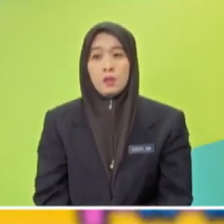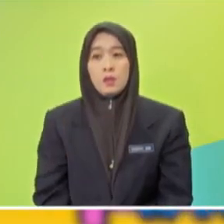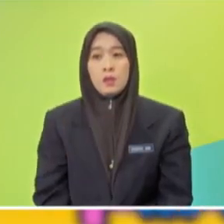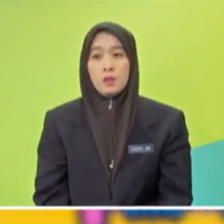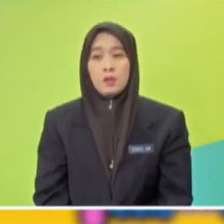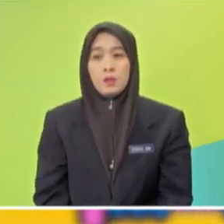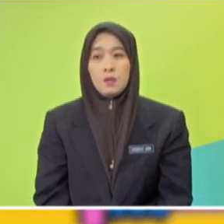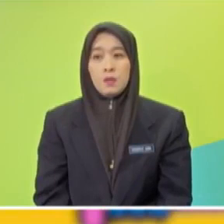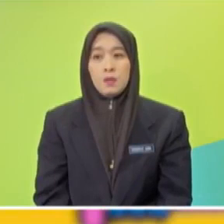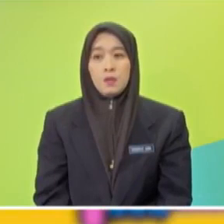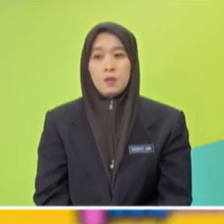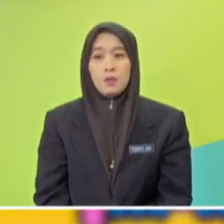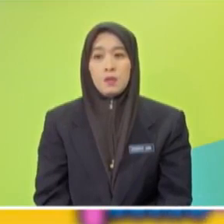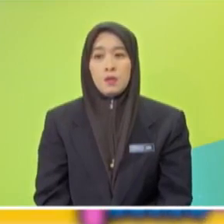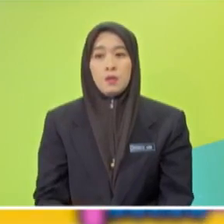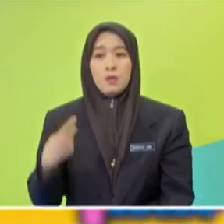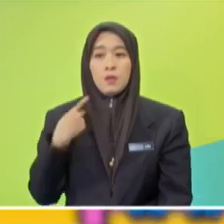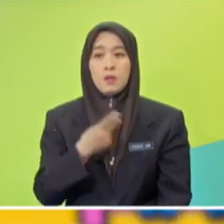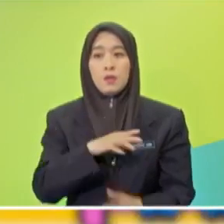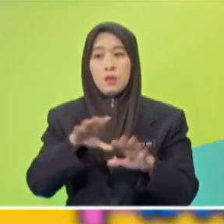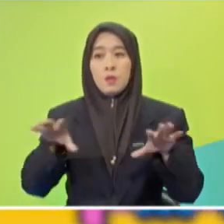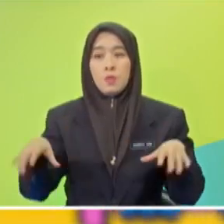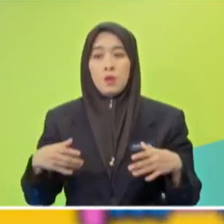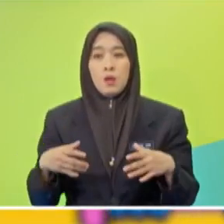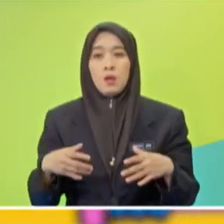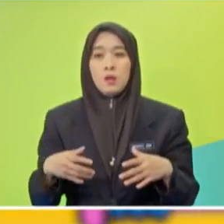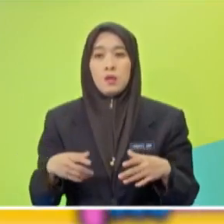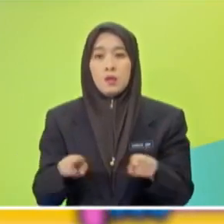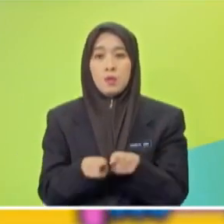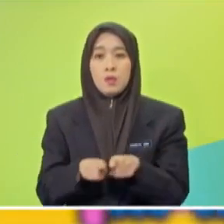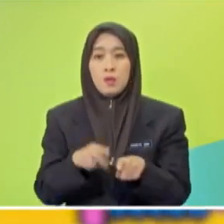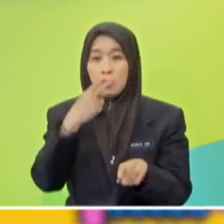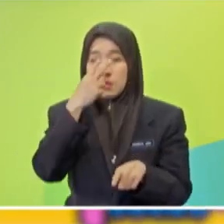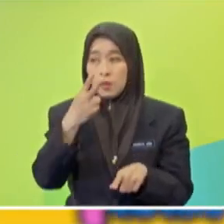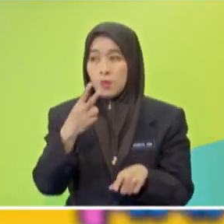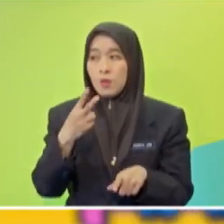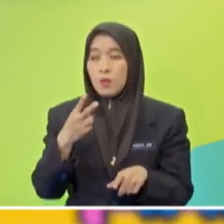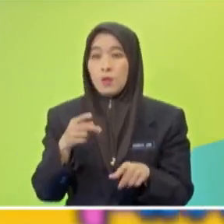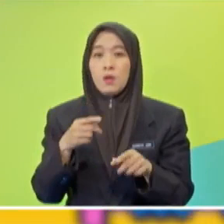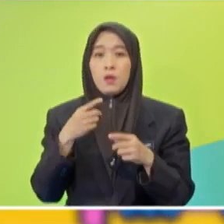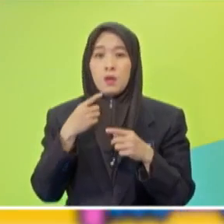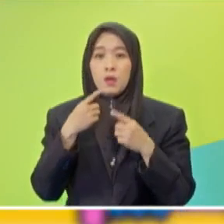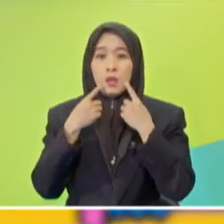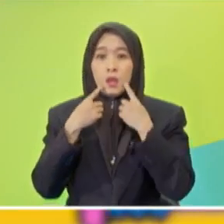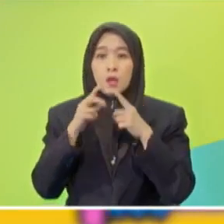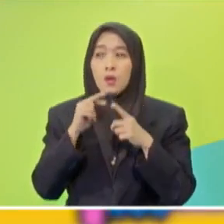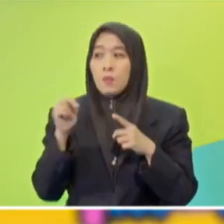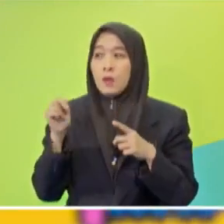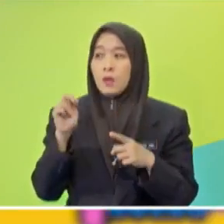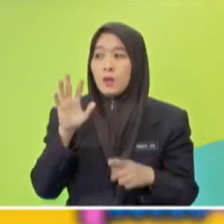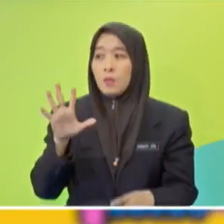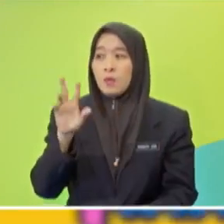Oke so kita buat saya makan ke SMA Oh 52 populan 25 jam